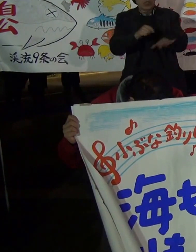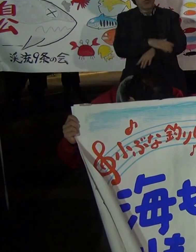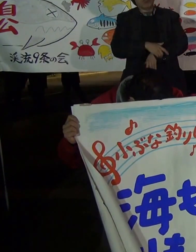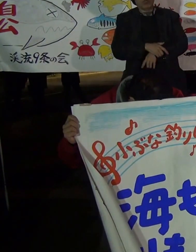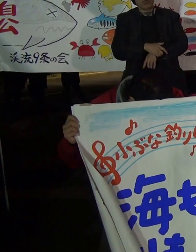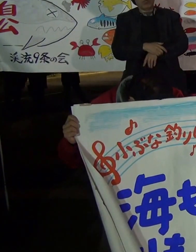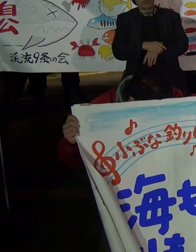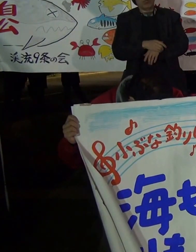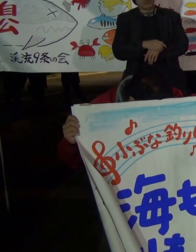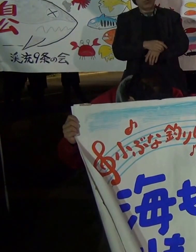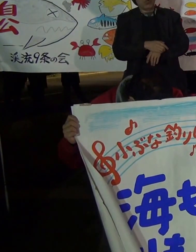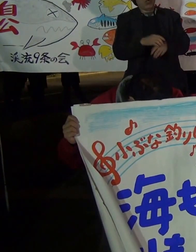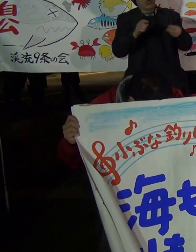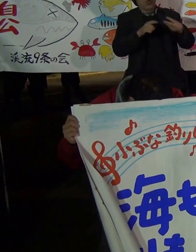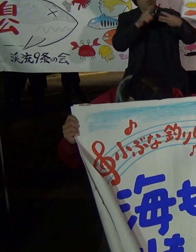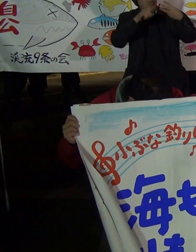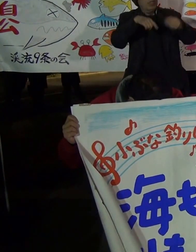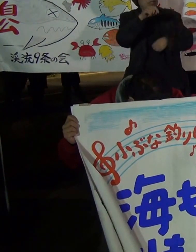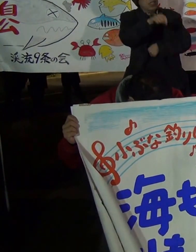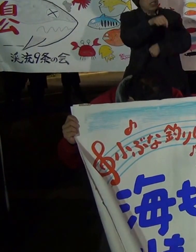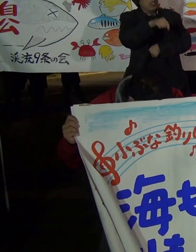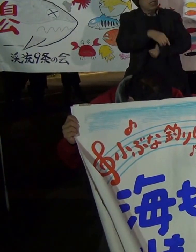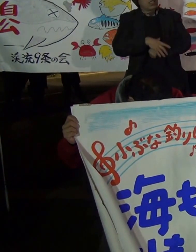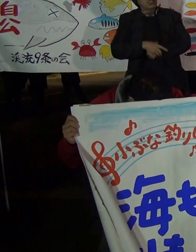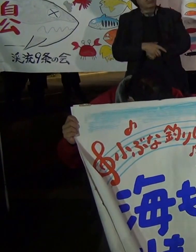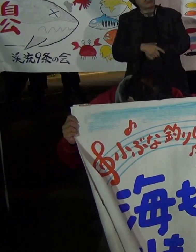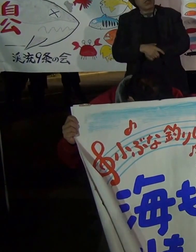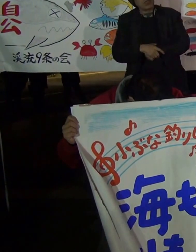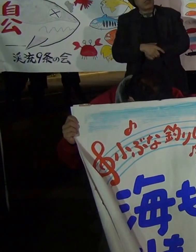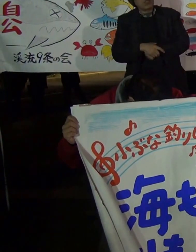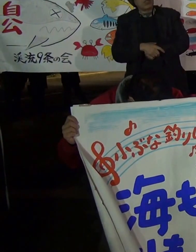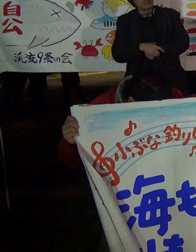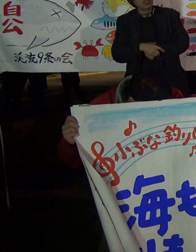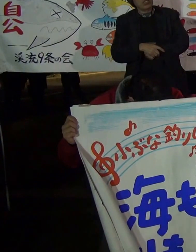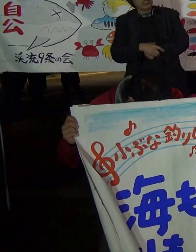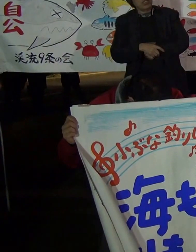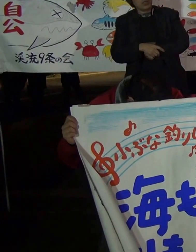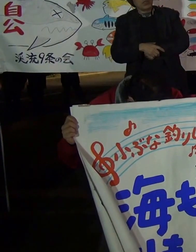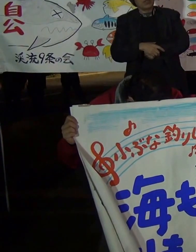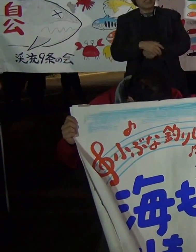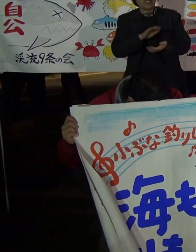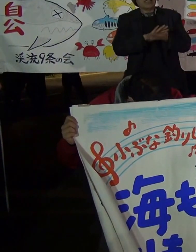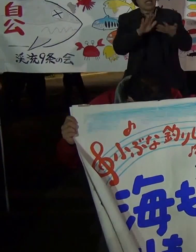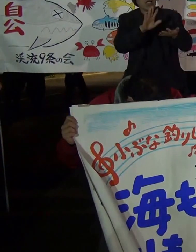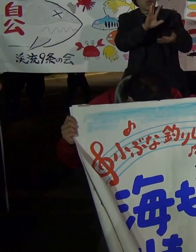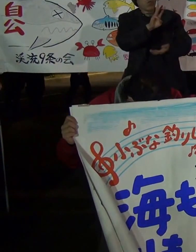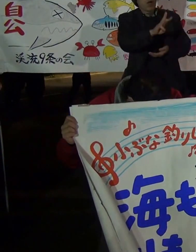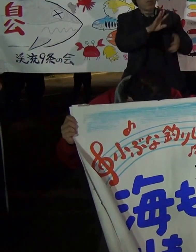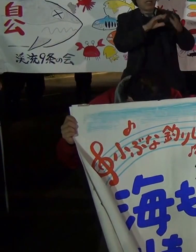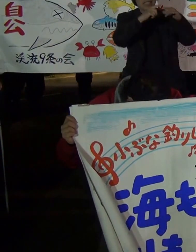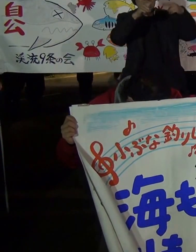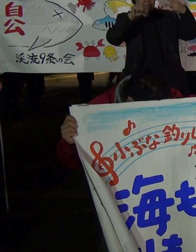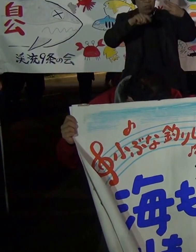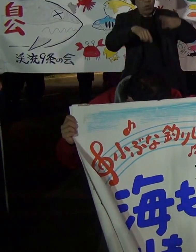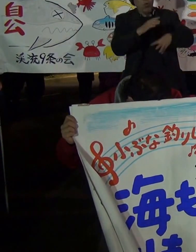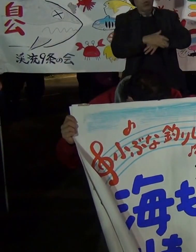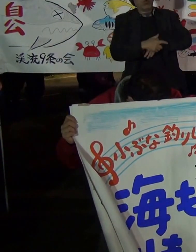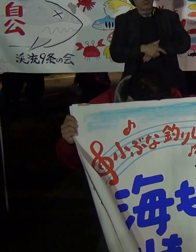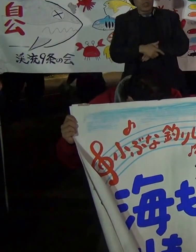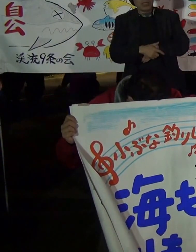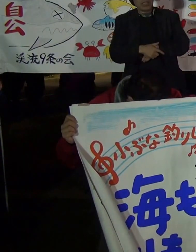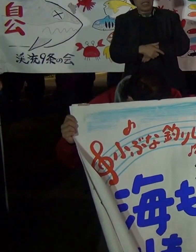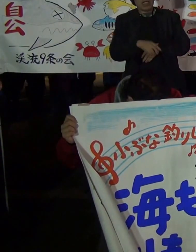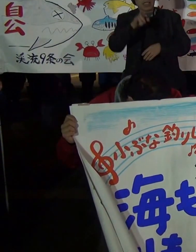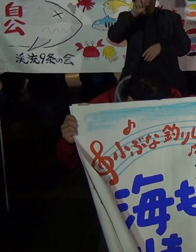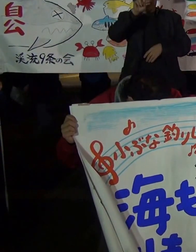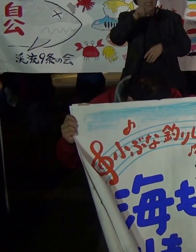私が行きたいということで、そんなことで今非常にこのシンポジウムに関心が集まった。もう一つ環境問題大事なリニアの問題も取り